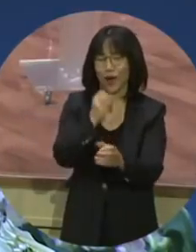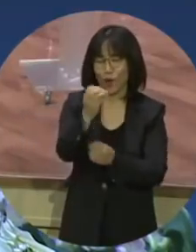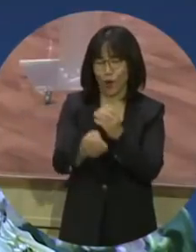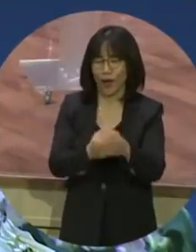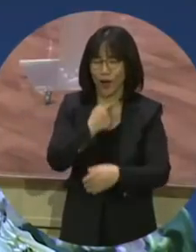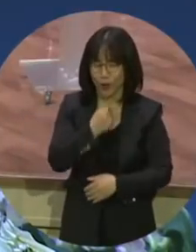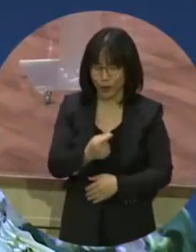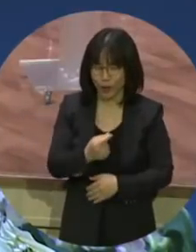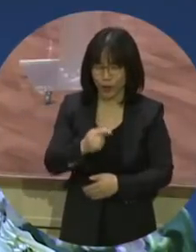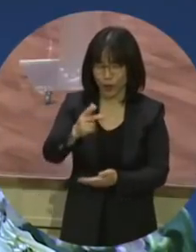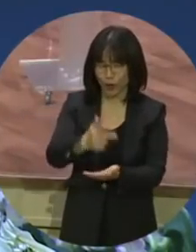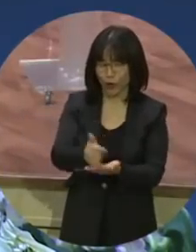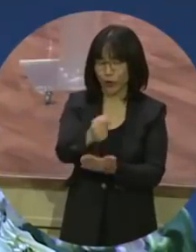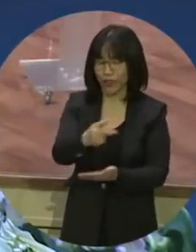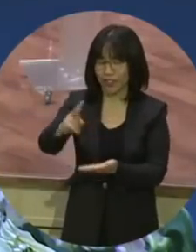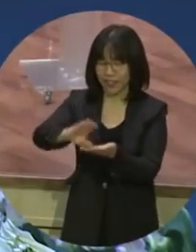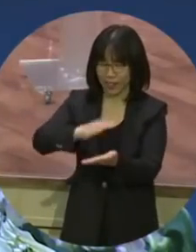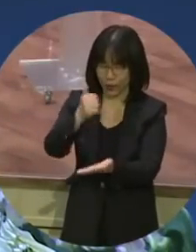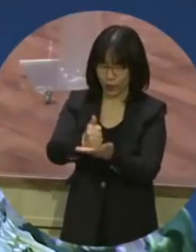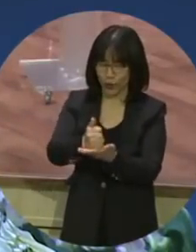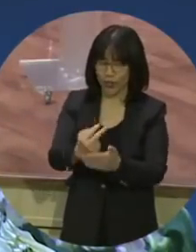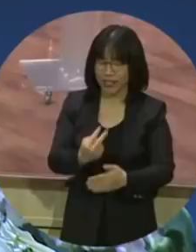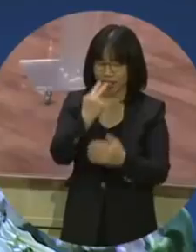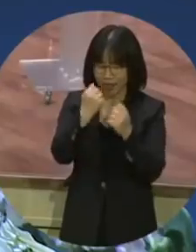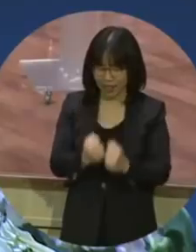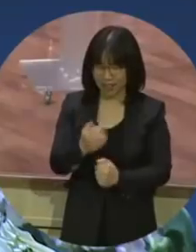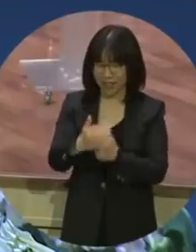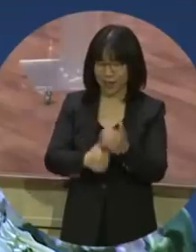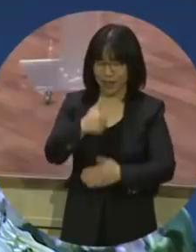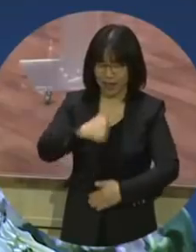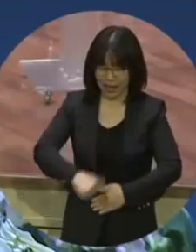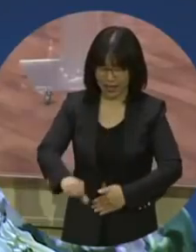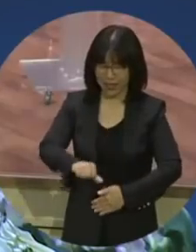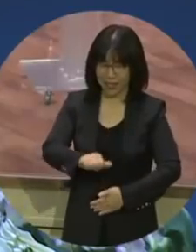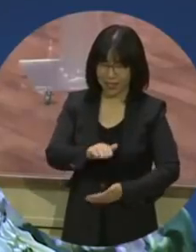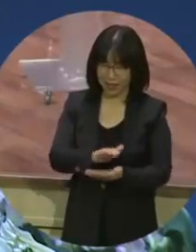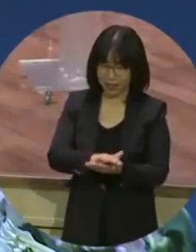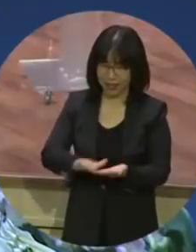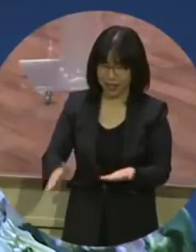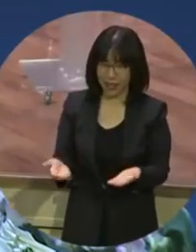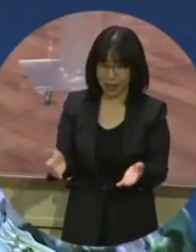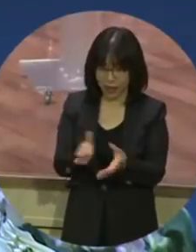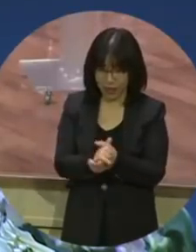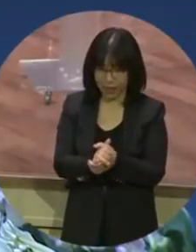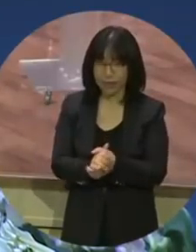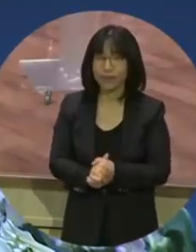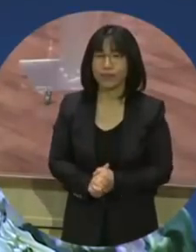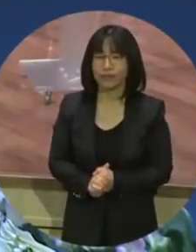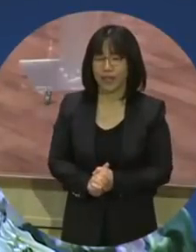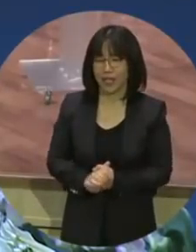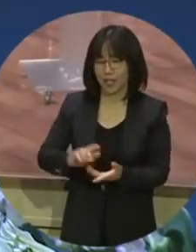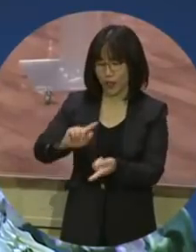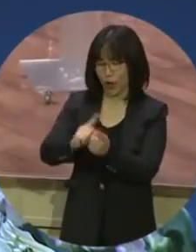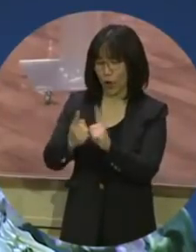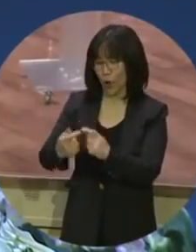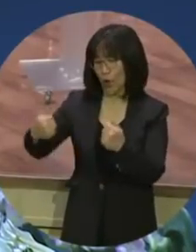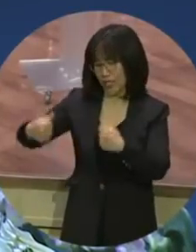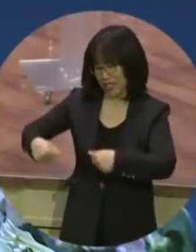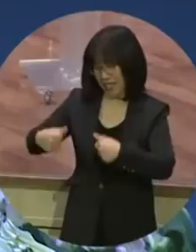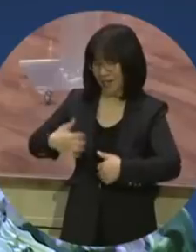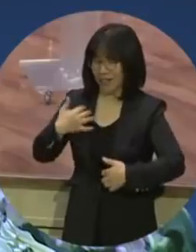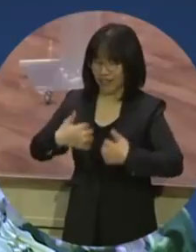하겠습니다. 주는 그리스도시요 살아계신 하나님의 아들이십니다. 아멘. 우리 옆에 분들 보시면서